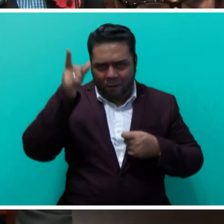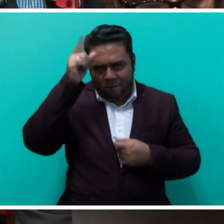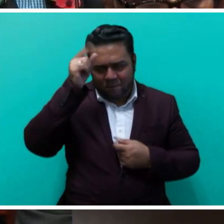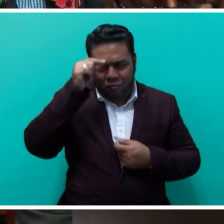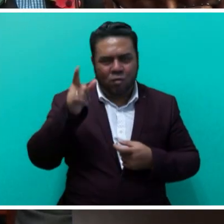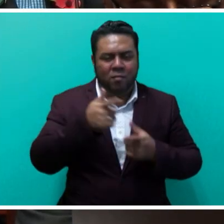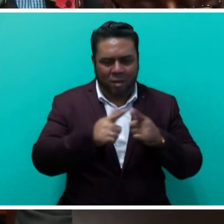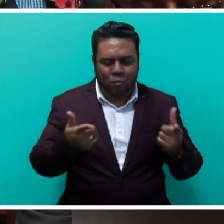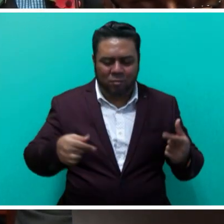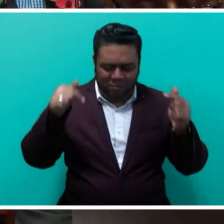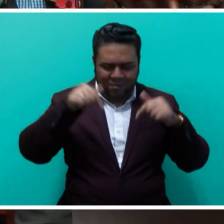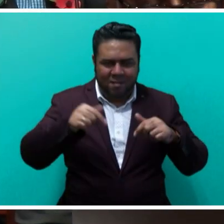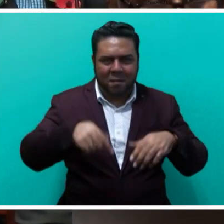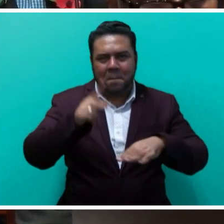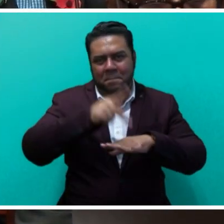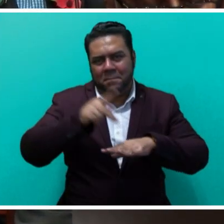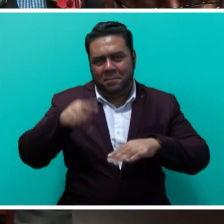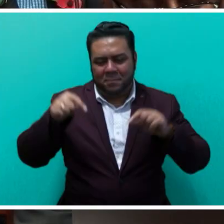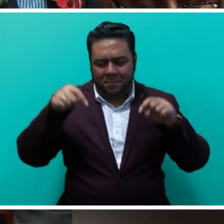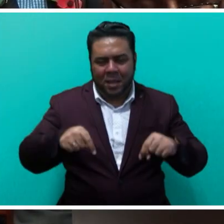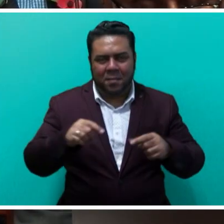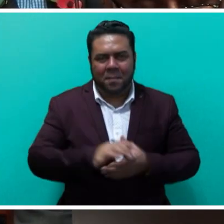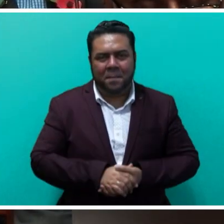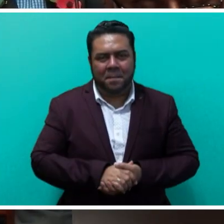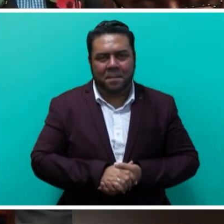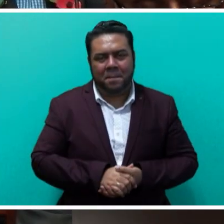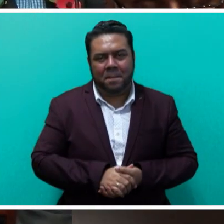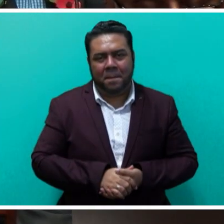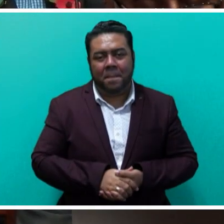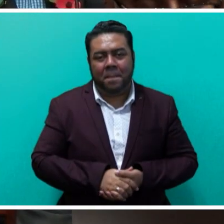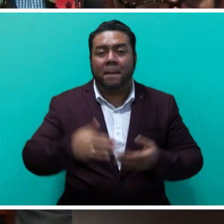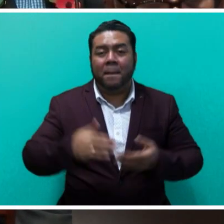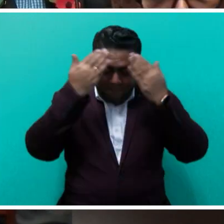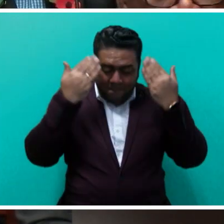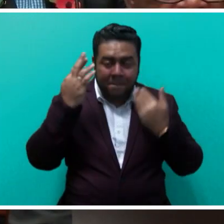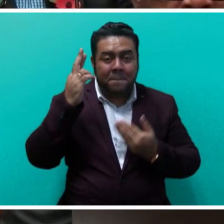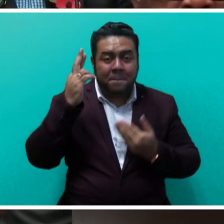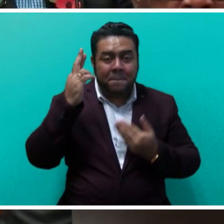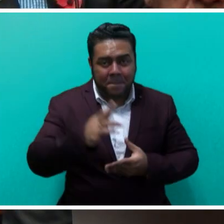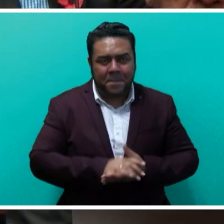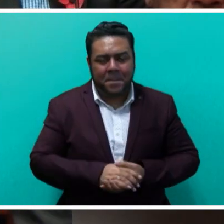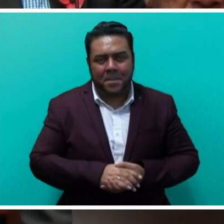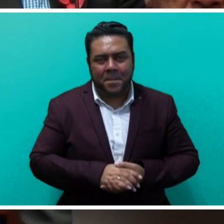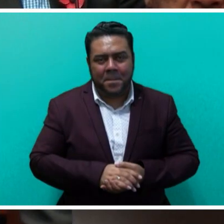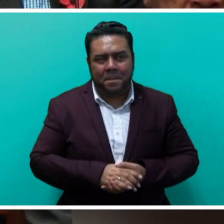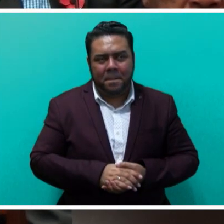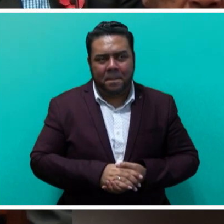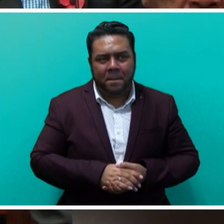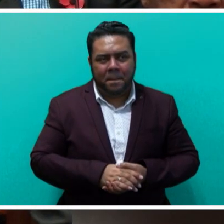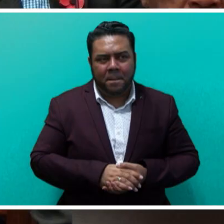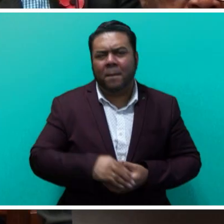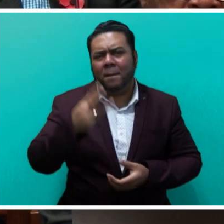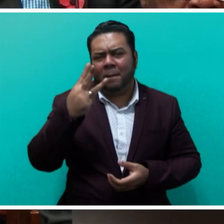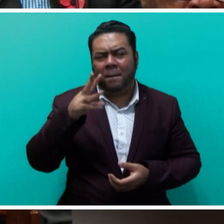en alomani boslau. Turang speaker, rauta ni tulunan rauta